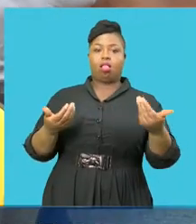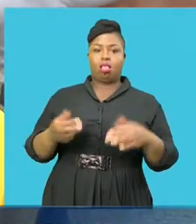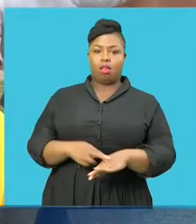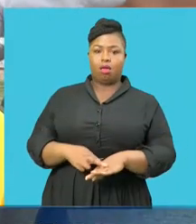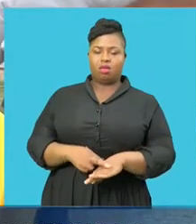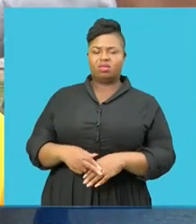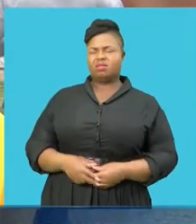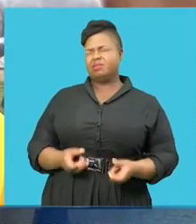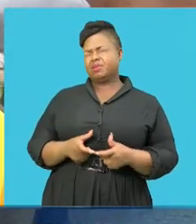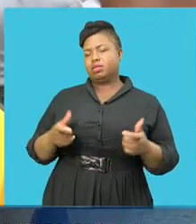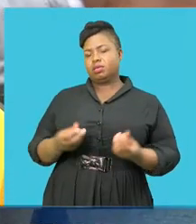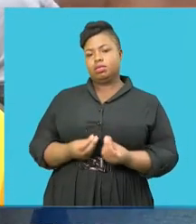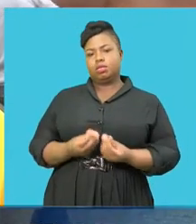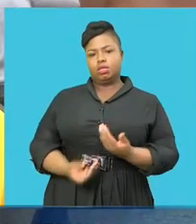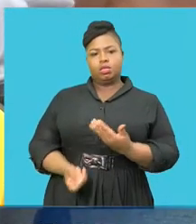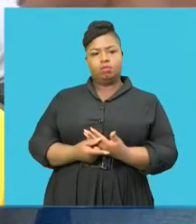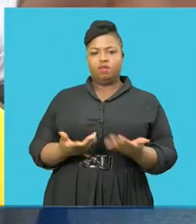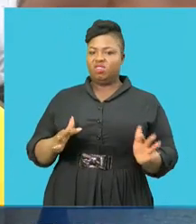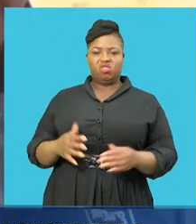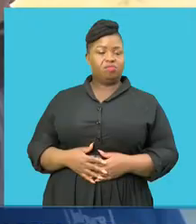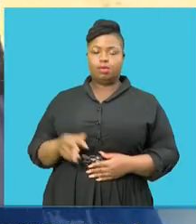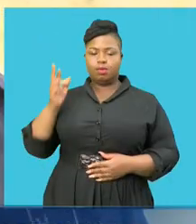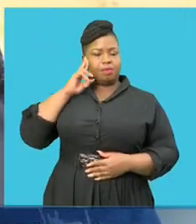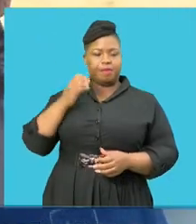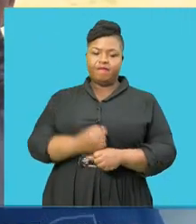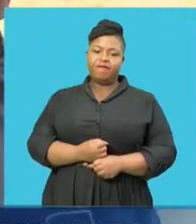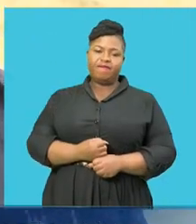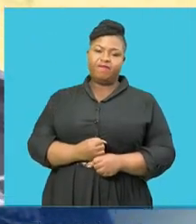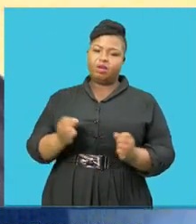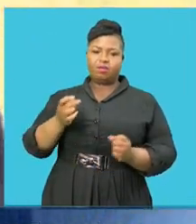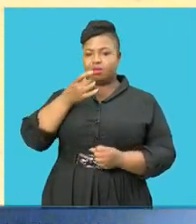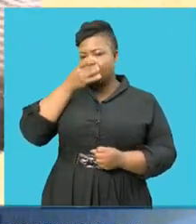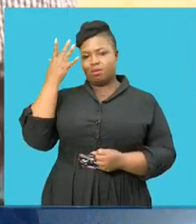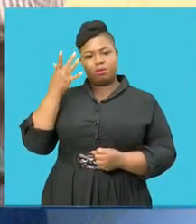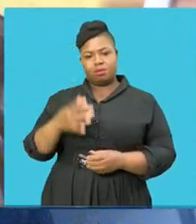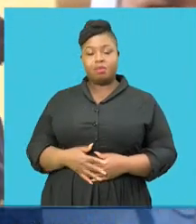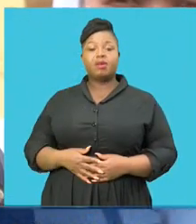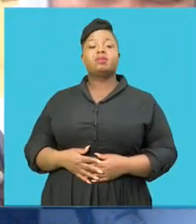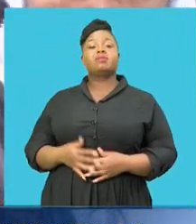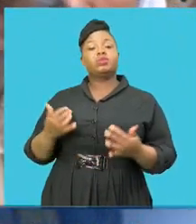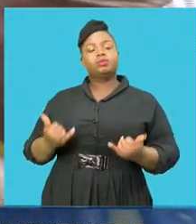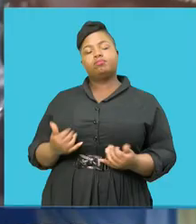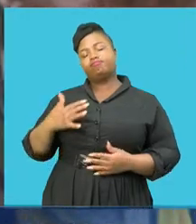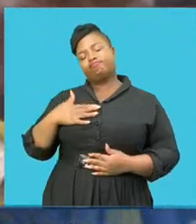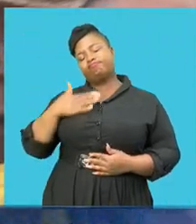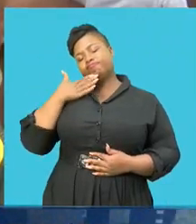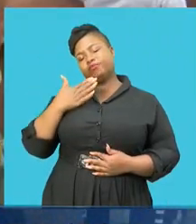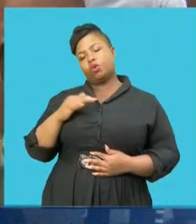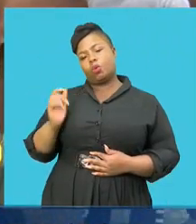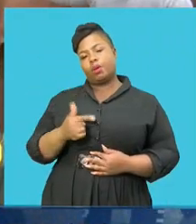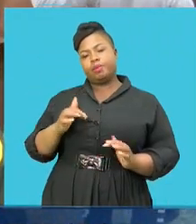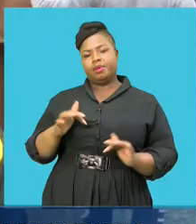leyo bekuyizinto ezinkulu kakhulu engeke ngizikhohlwe empilweni yami. So namhlanje uma kunje ngiyabonga bonke